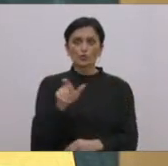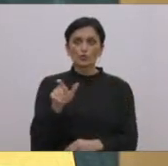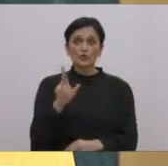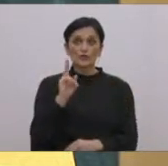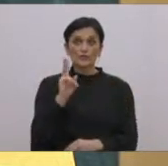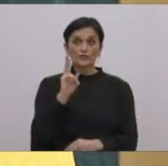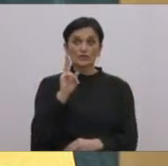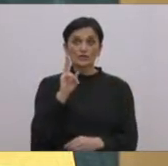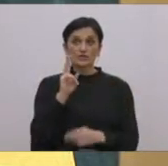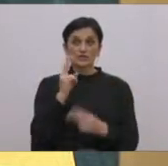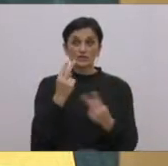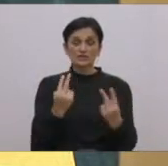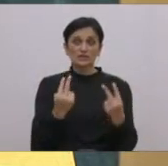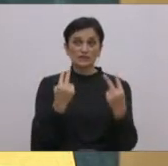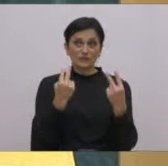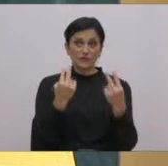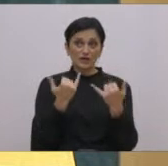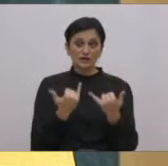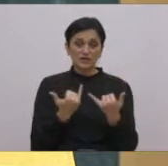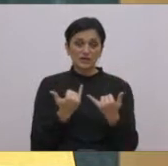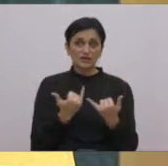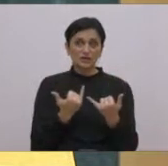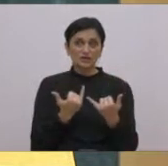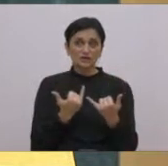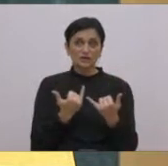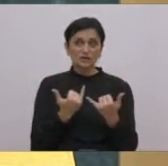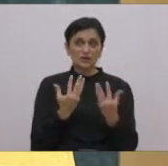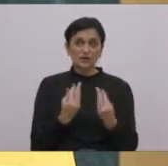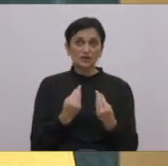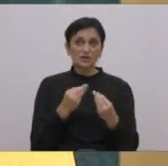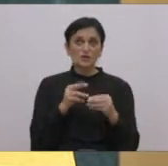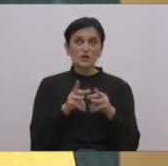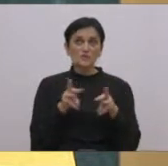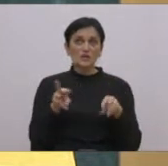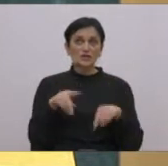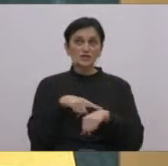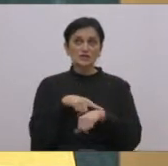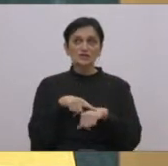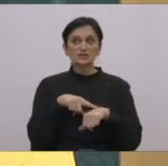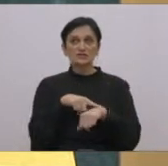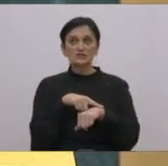instual sadernus, prevandeli, ministrii satis,